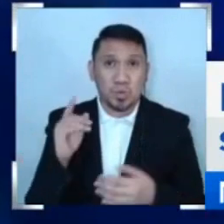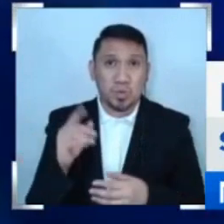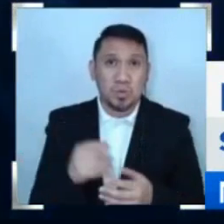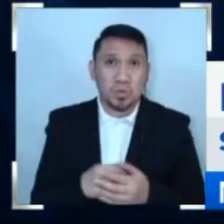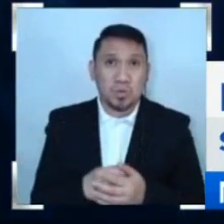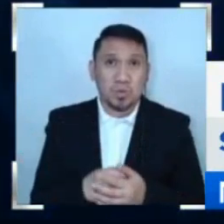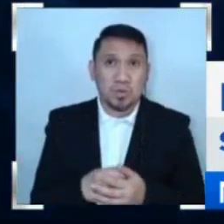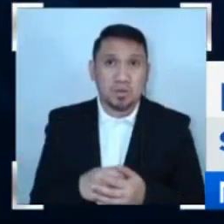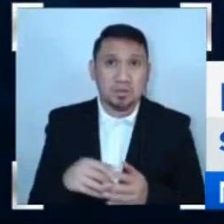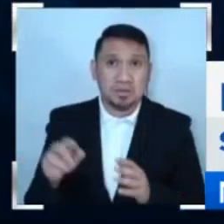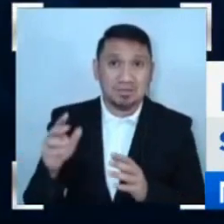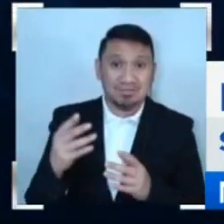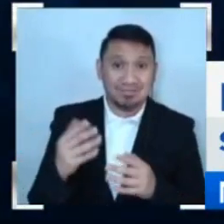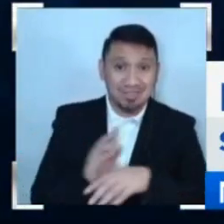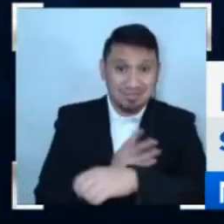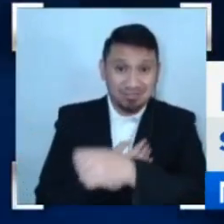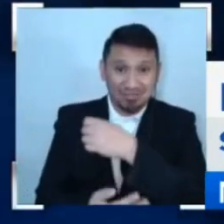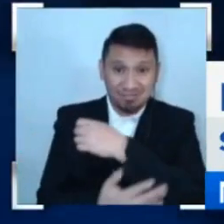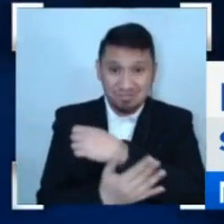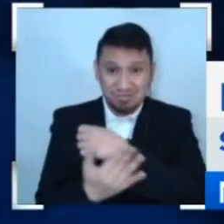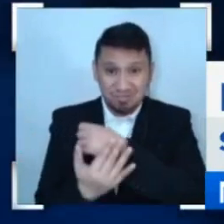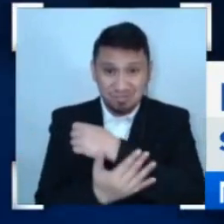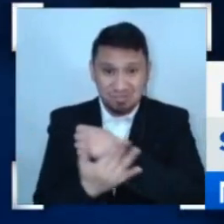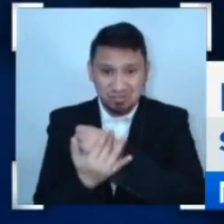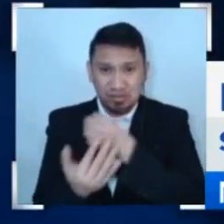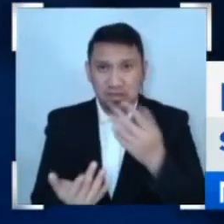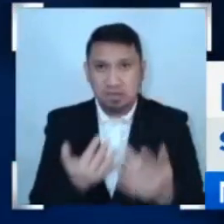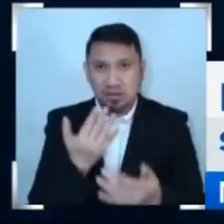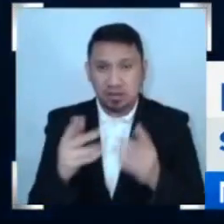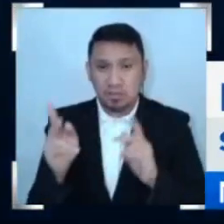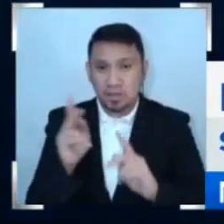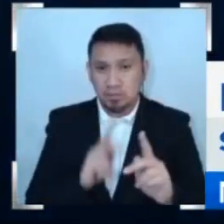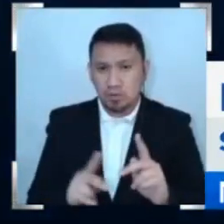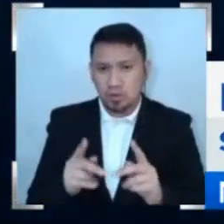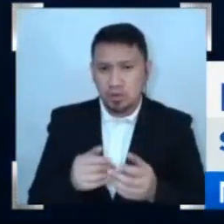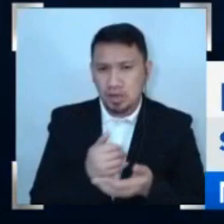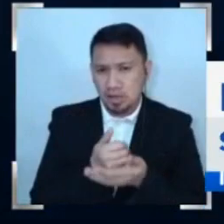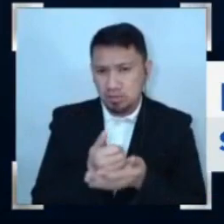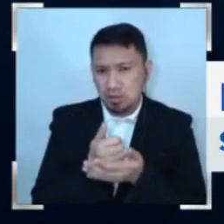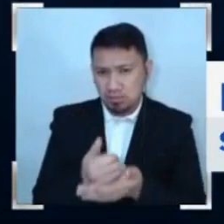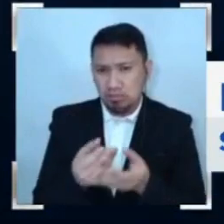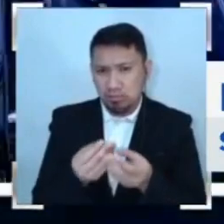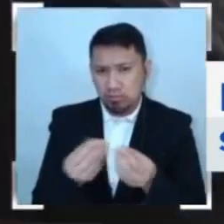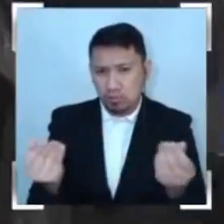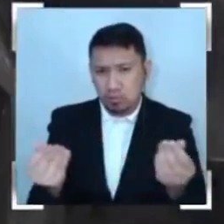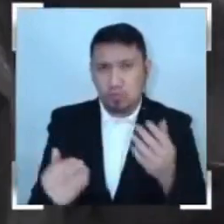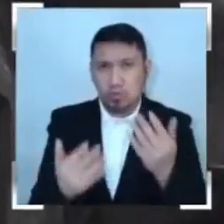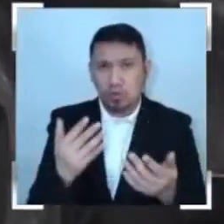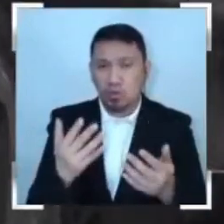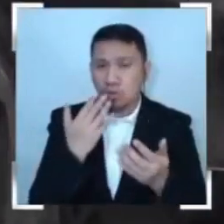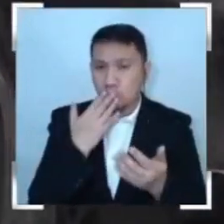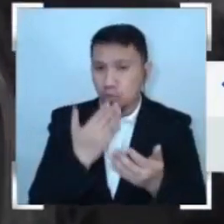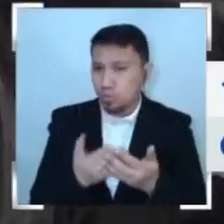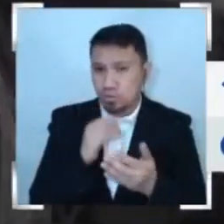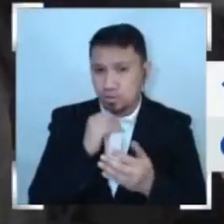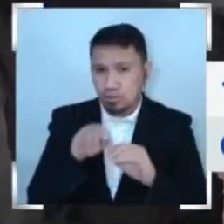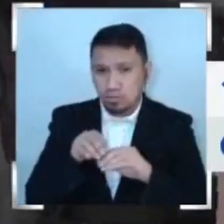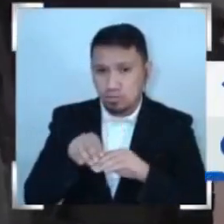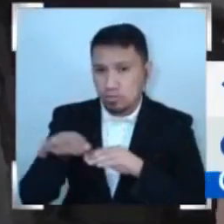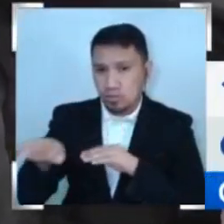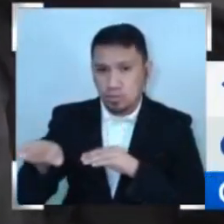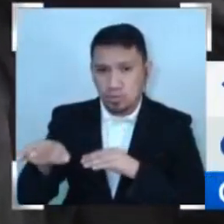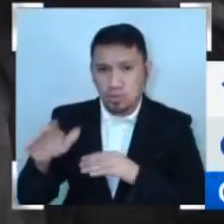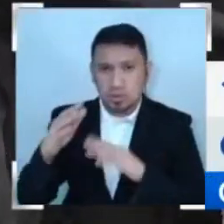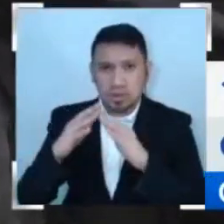Nagtulong-tulong na mga residente na maapula ang apoy. Mabuti na lang hindi umabot ang sunog sa kanilang mga bahay. Pero sa Cotabato City,